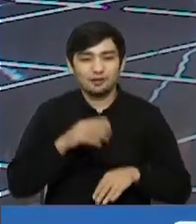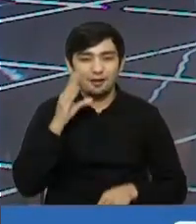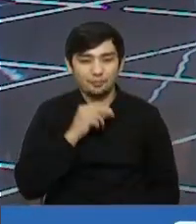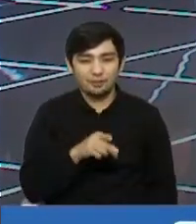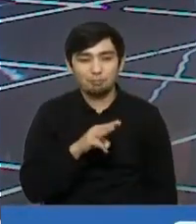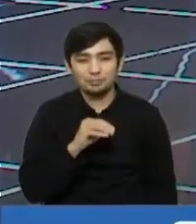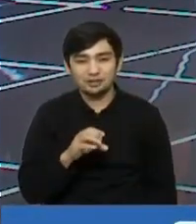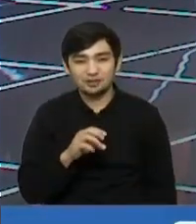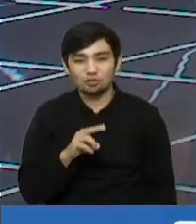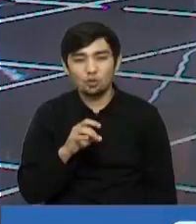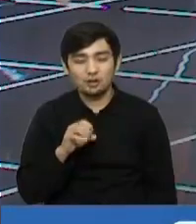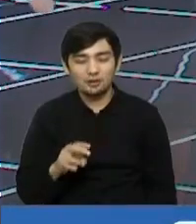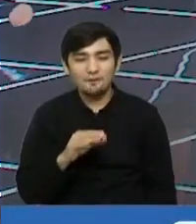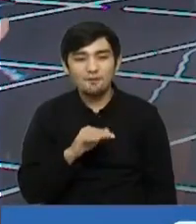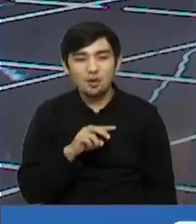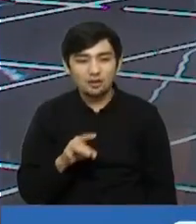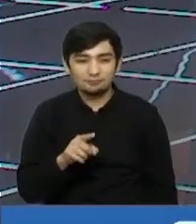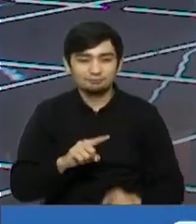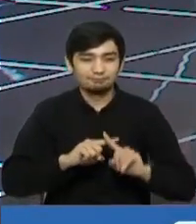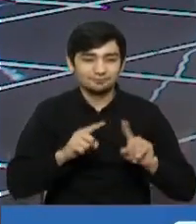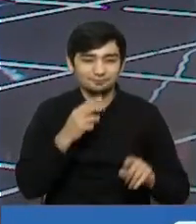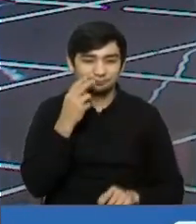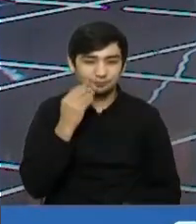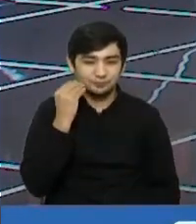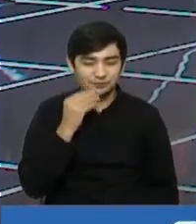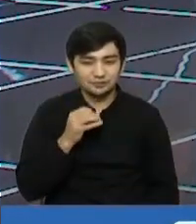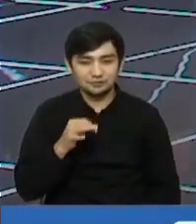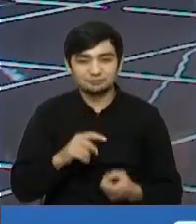Джордани Флоралдың» ерекше жанды жұпар есі нәзік сезімге еліктіреді.